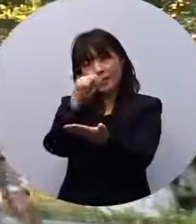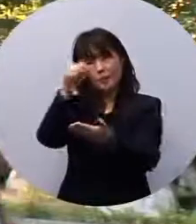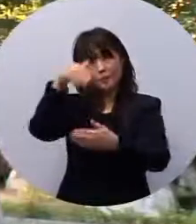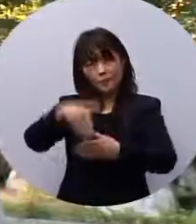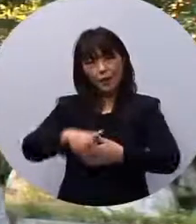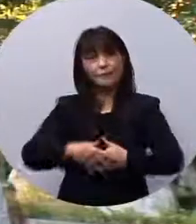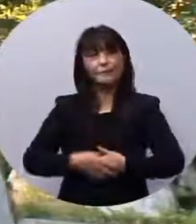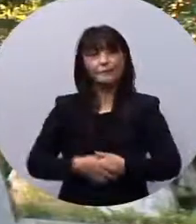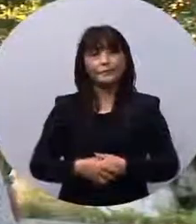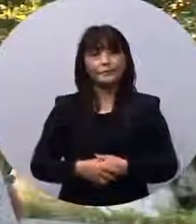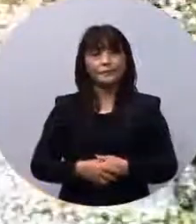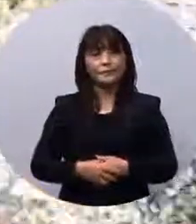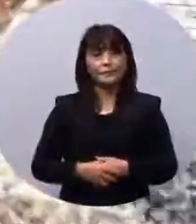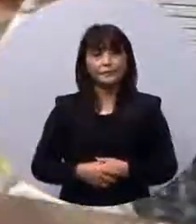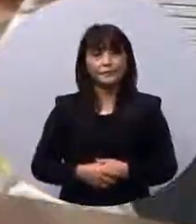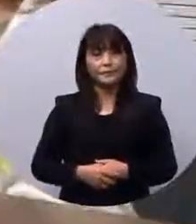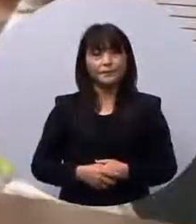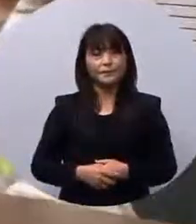いいね。